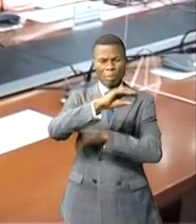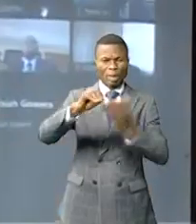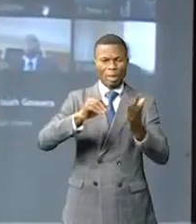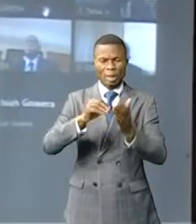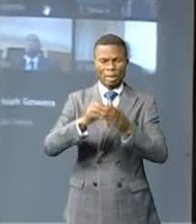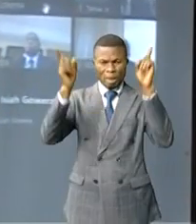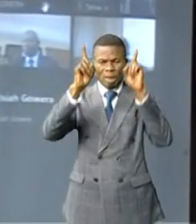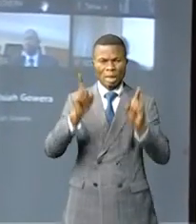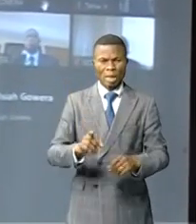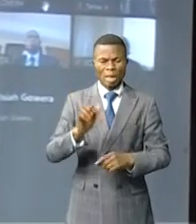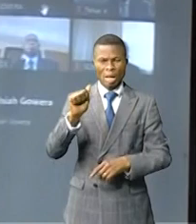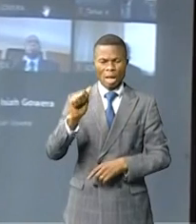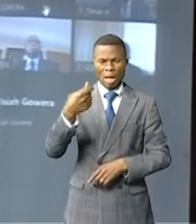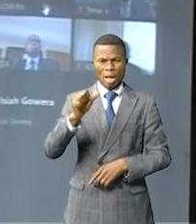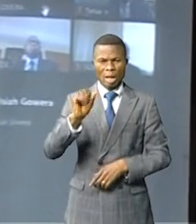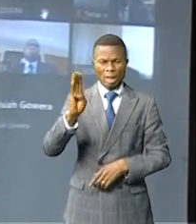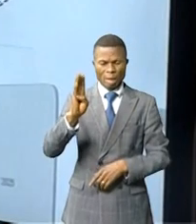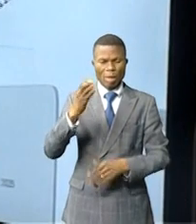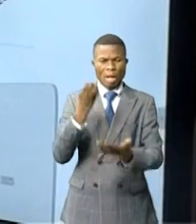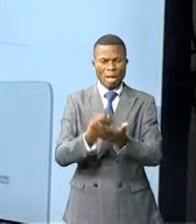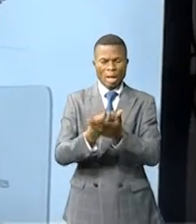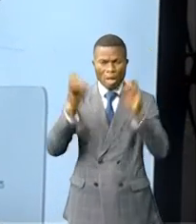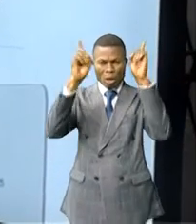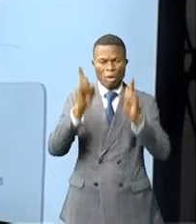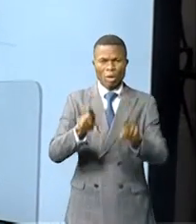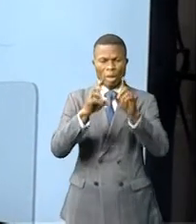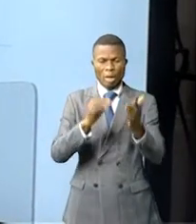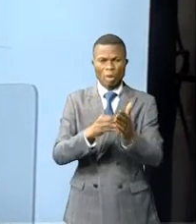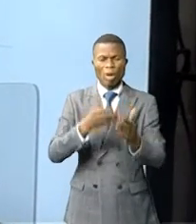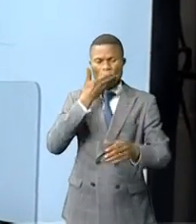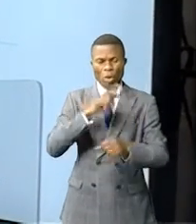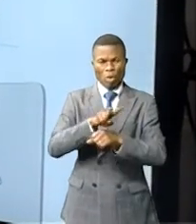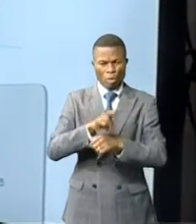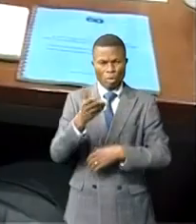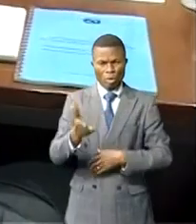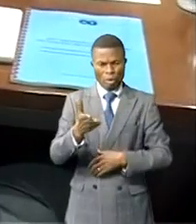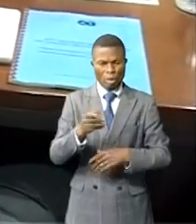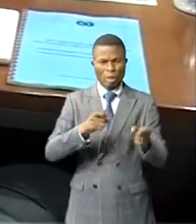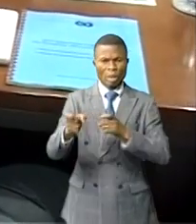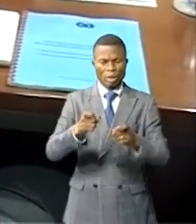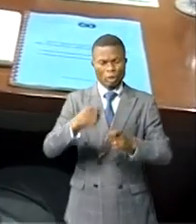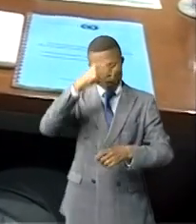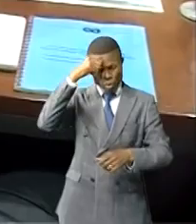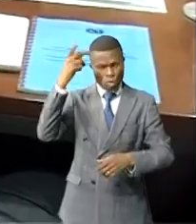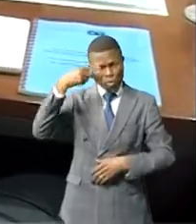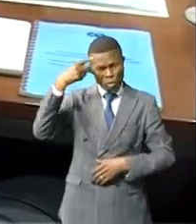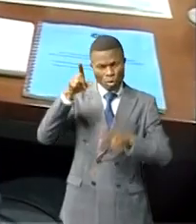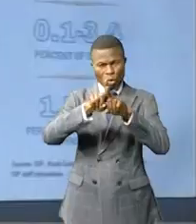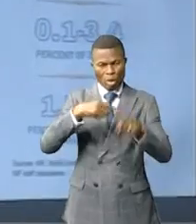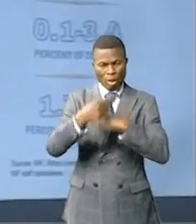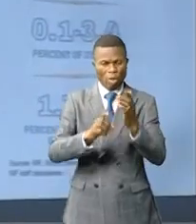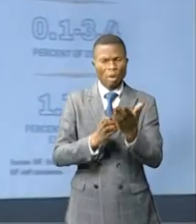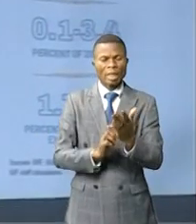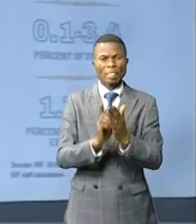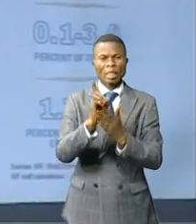APCA, sur les thèmes « Les économies africaines et la pandémie de Covid-19, gestion de la crise politique et des relances